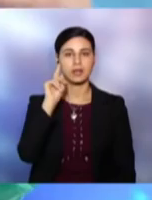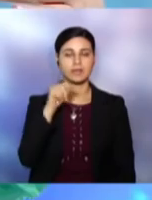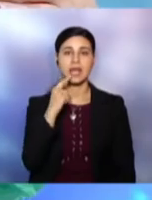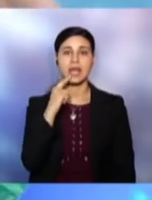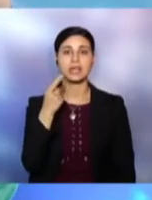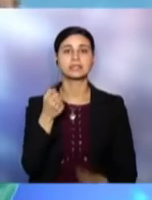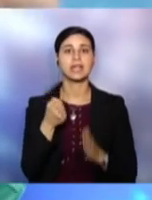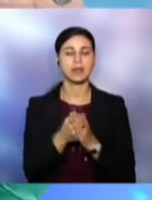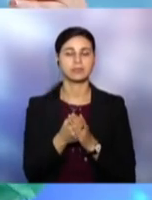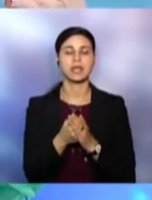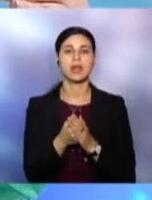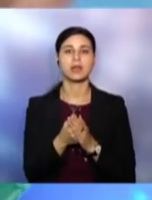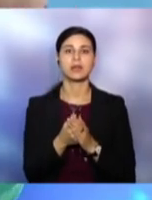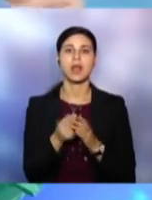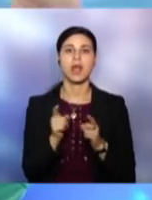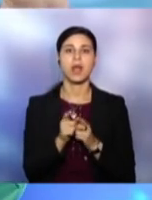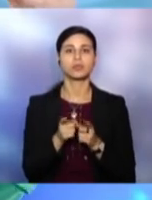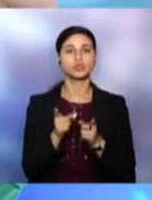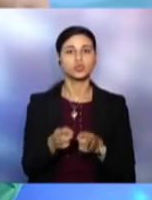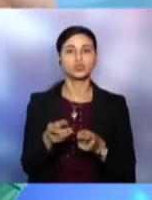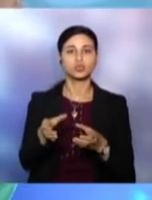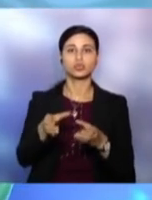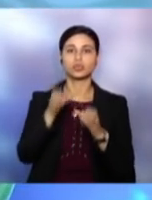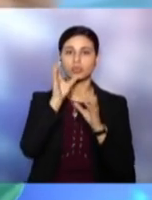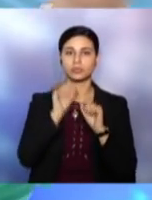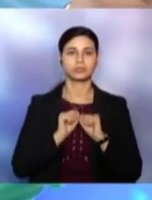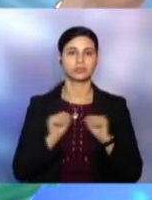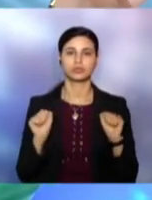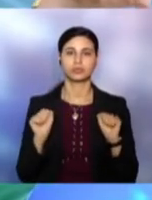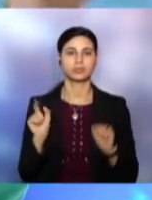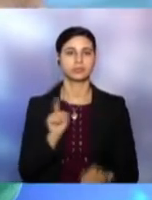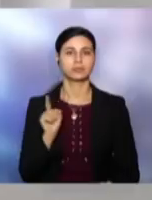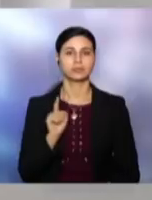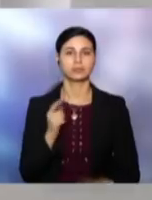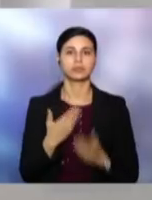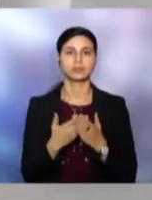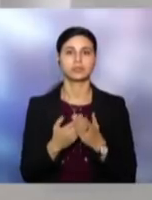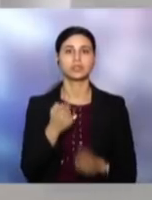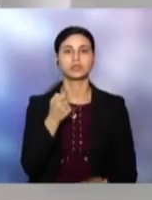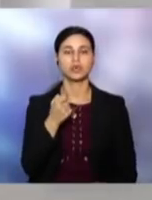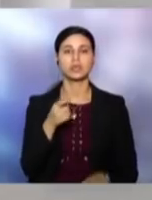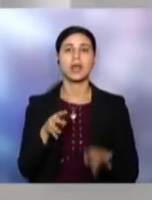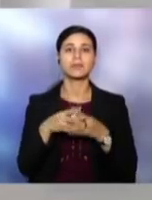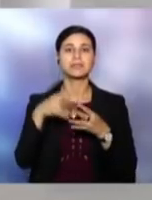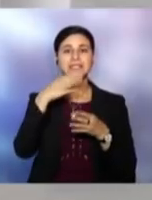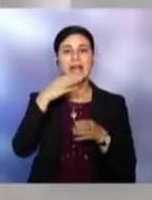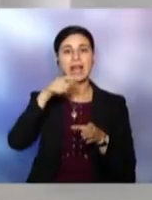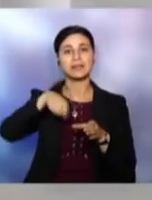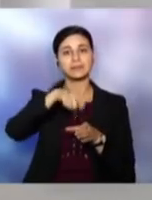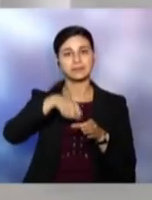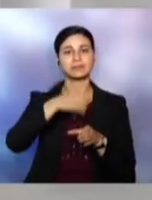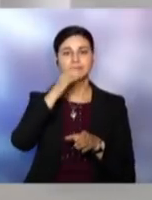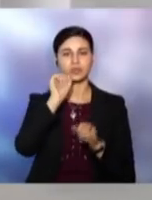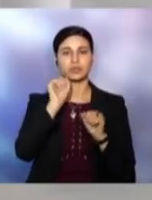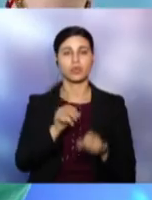ერთ წლამდე განუზავებელი სახით ნატურალური რძის მიცემა არის დაუშვებელი. განუზავებელი იგულისხმება წყალში, ანუ წყალში განზავების გარეშე,